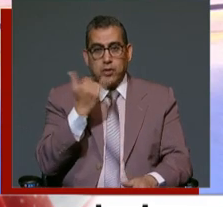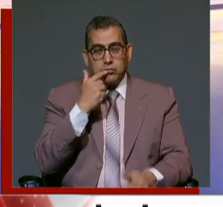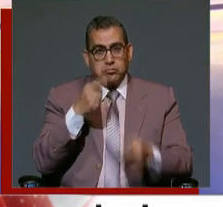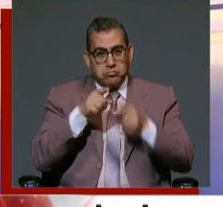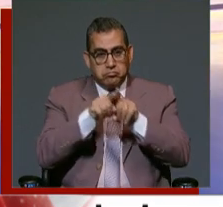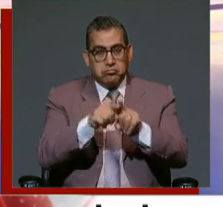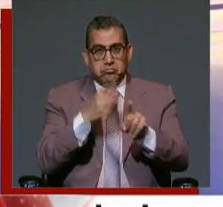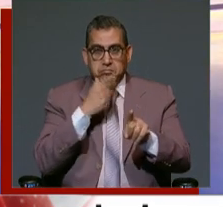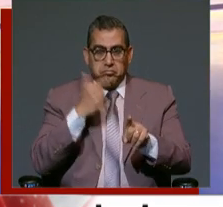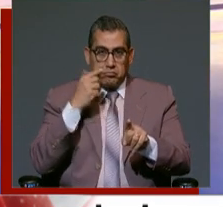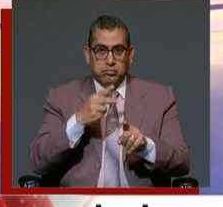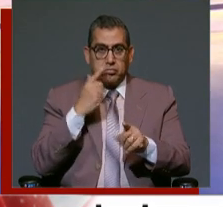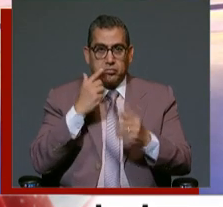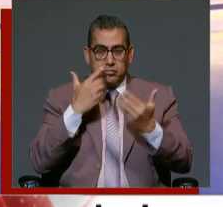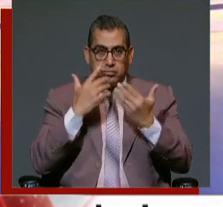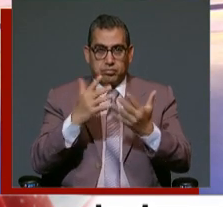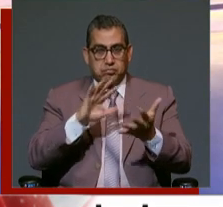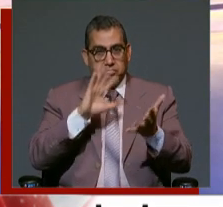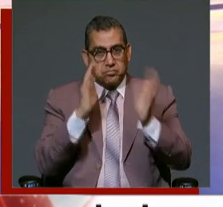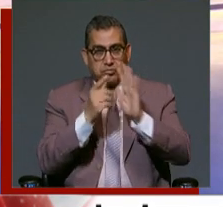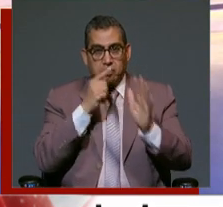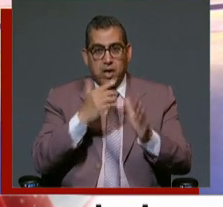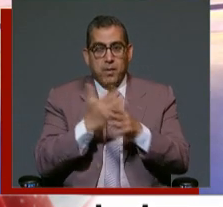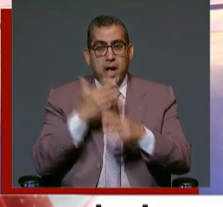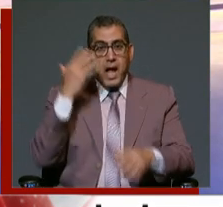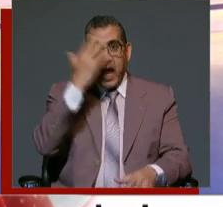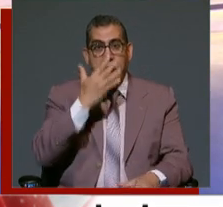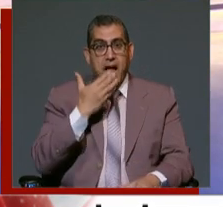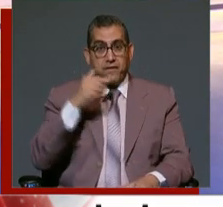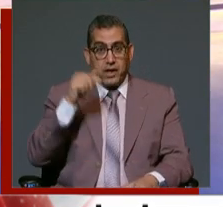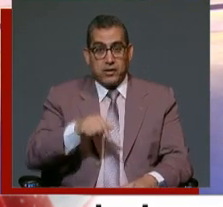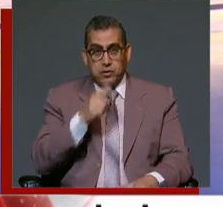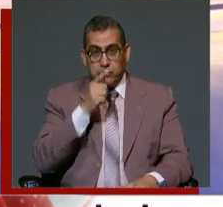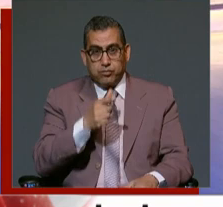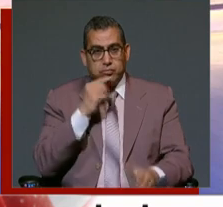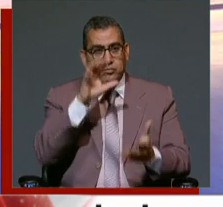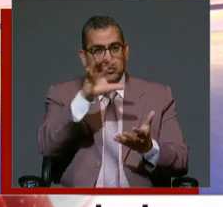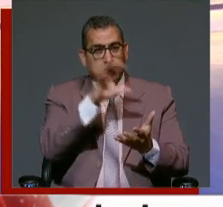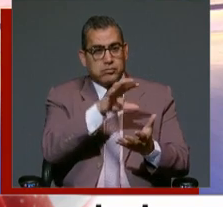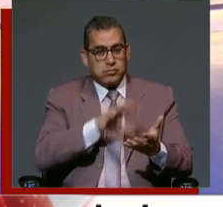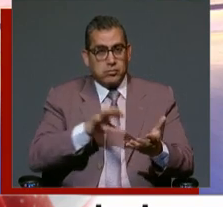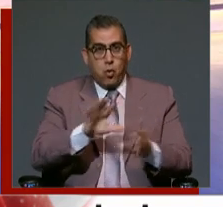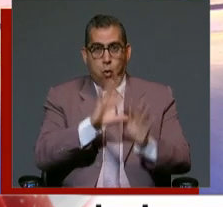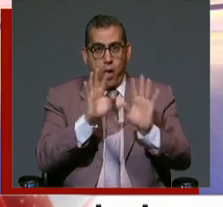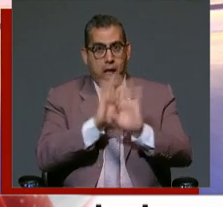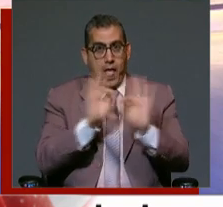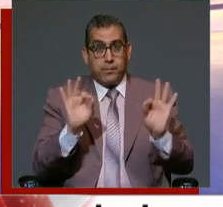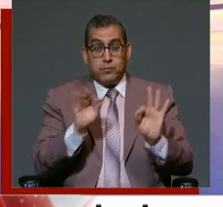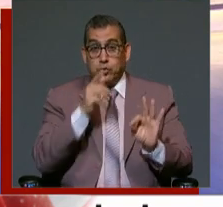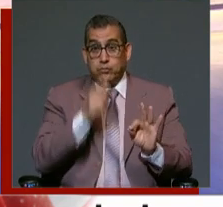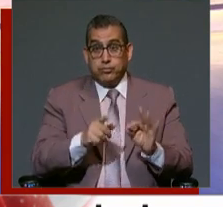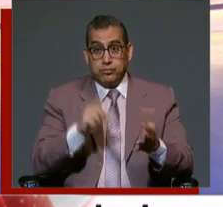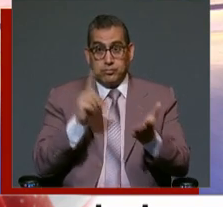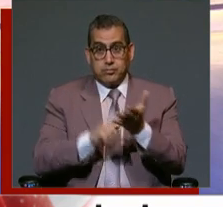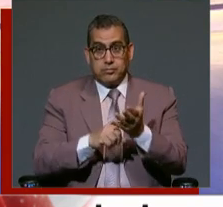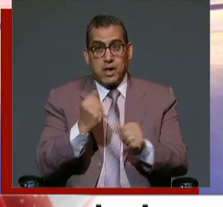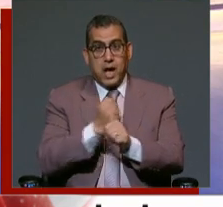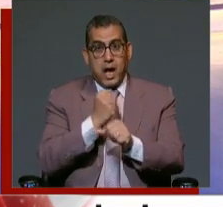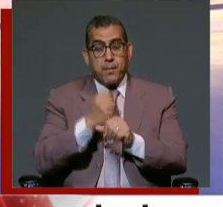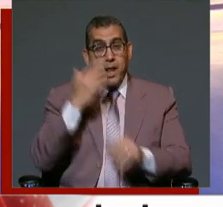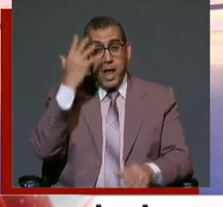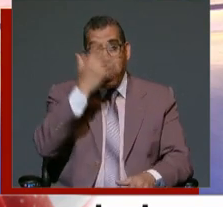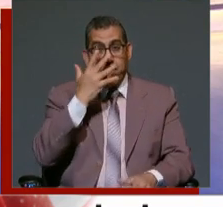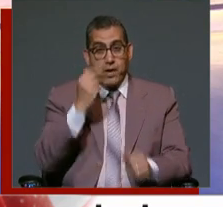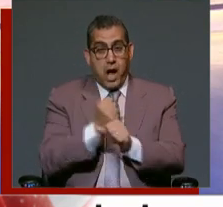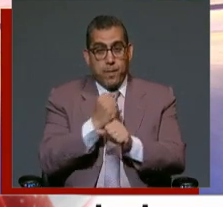والشكل الذي ينعكس إيجابا على القارة الإفريقية في دولها جميعا. هذا عمل إفريقي مشترك